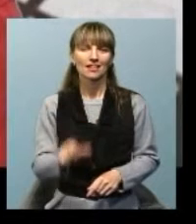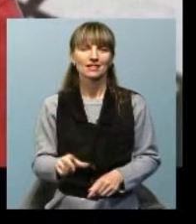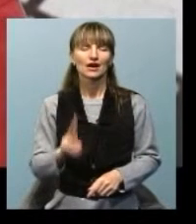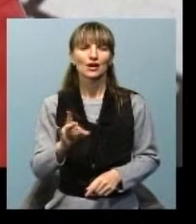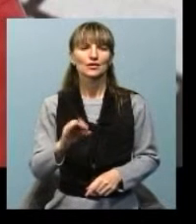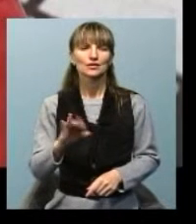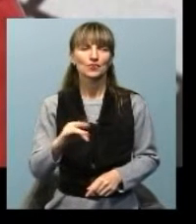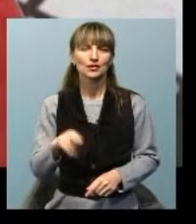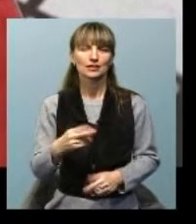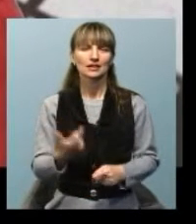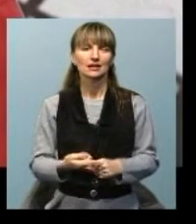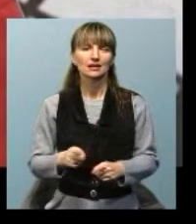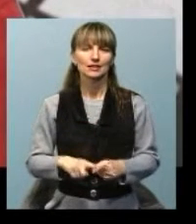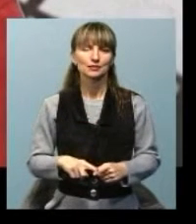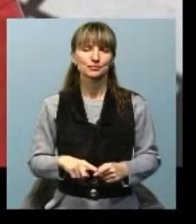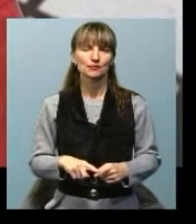это